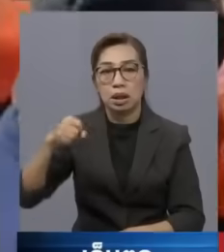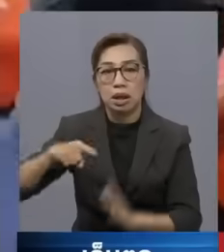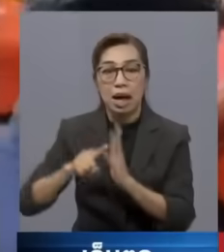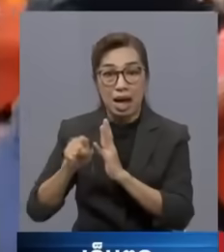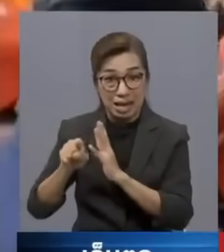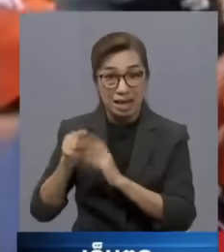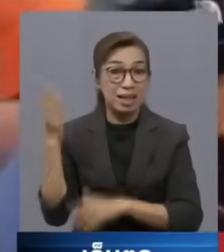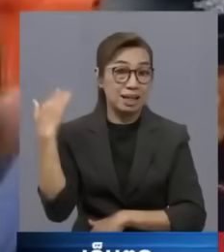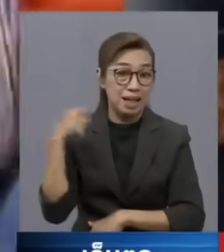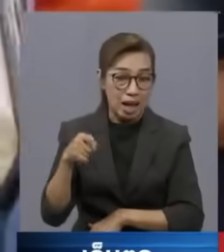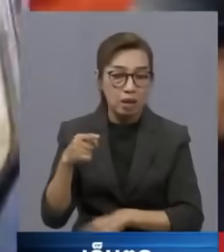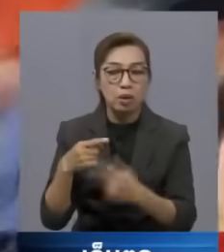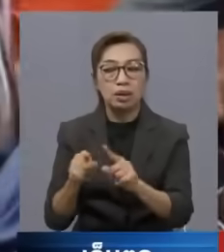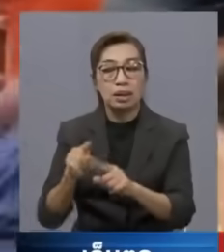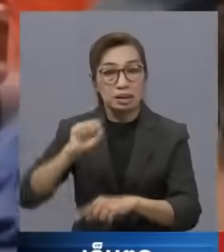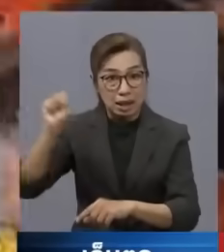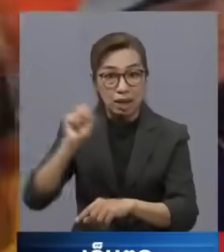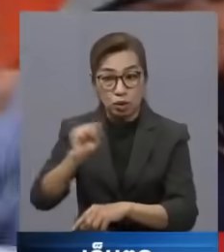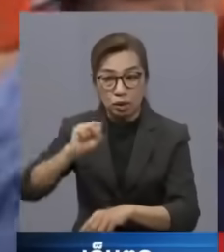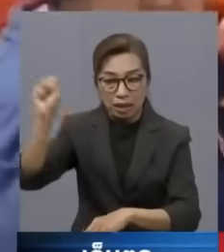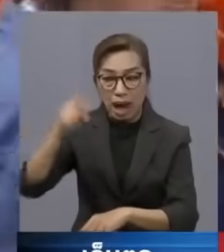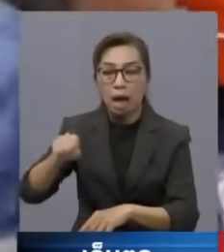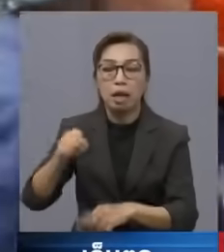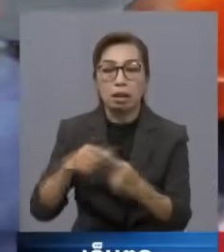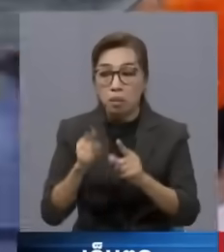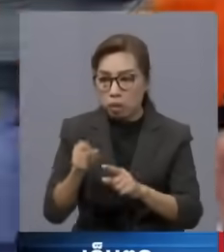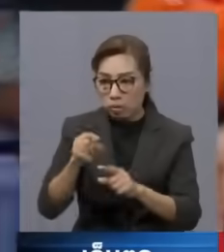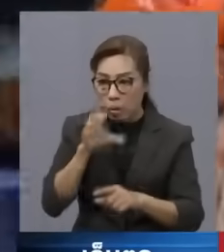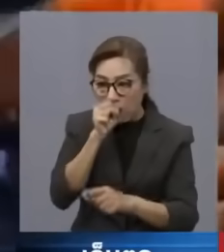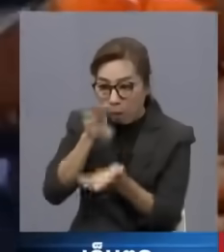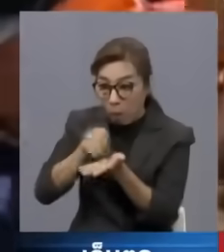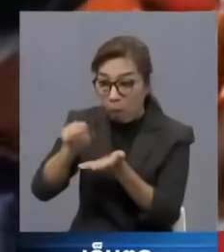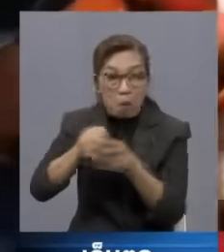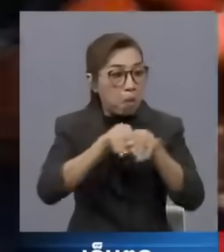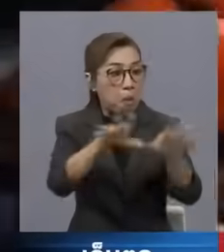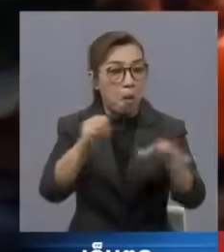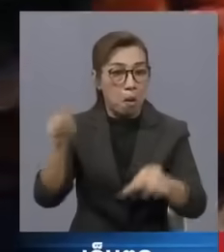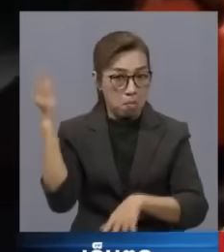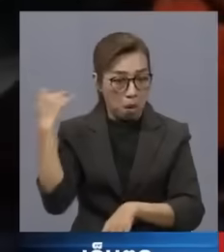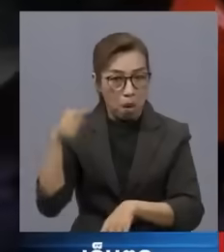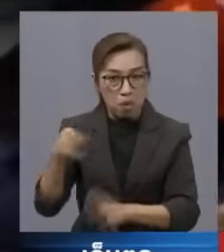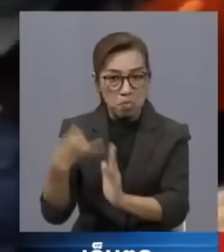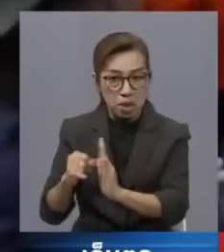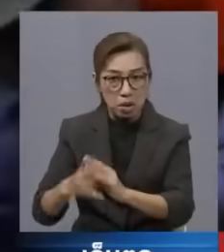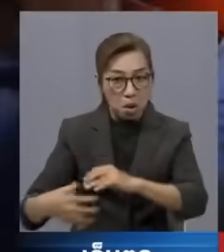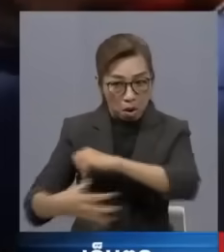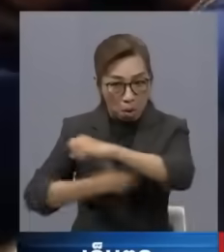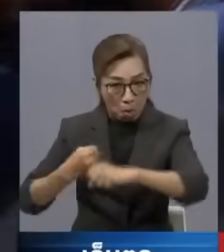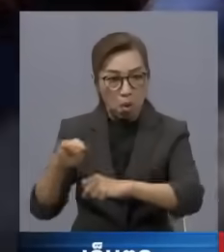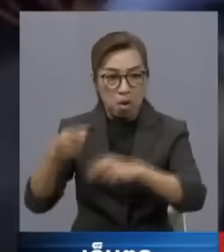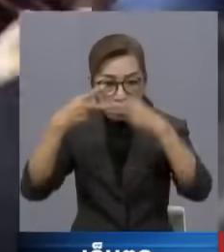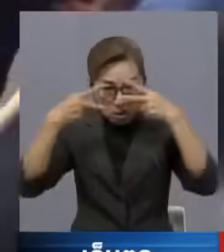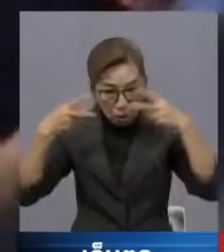ชนะการเลือกตั้งแต่กลายเป็นว่าคุณไอซ์เนี่ยถูกแฉแล้วก็มีประเด็นเรื่องของการต้องคดีลักทรัพย์จำโทษจำคุก 3ปี